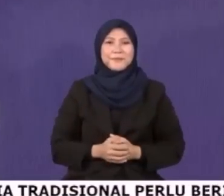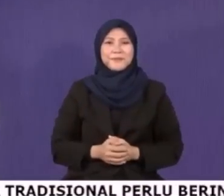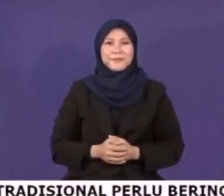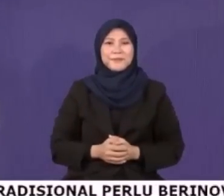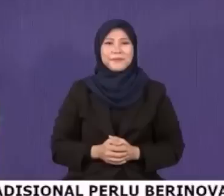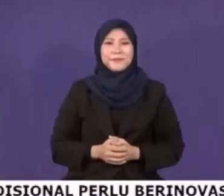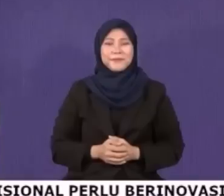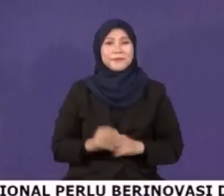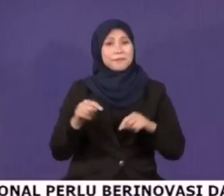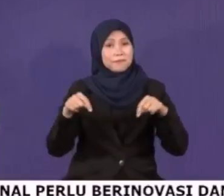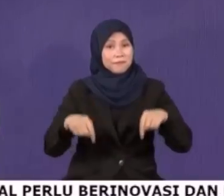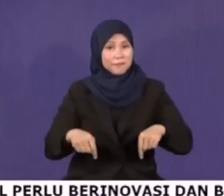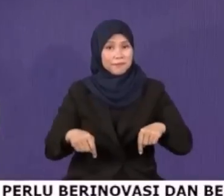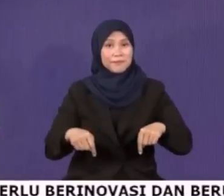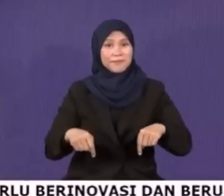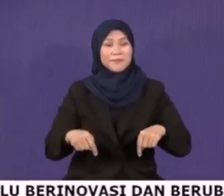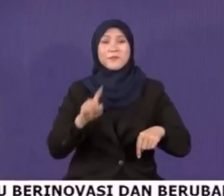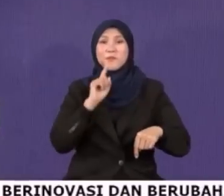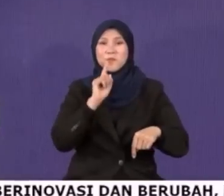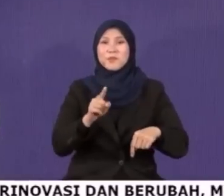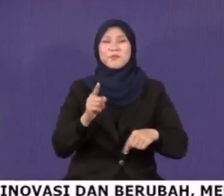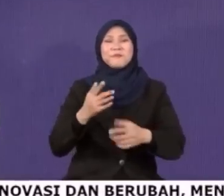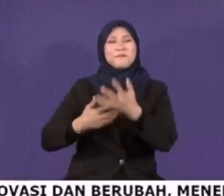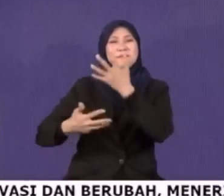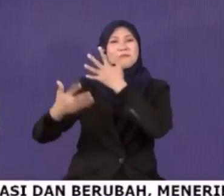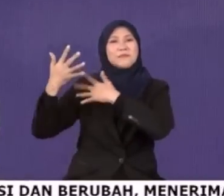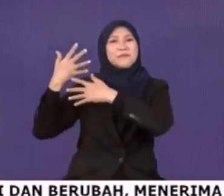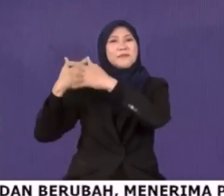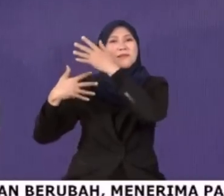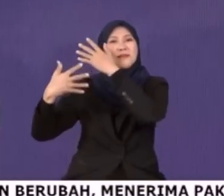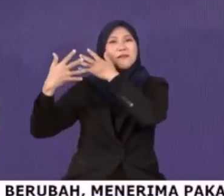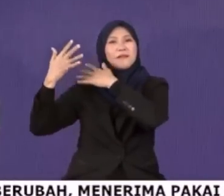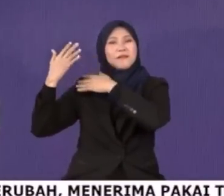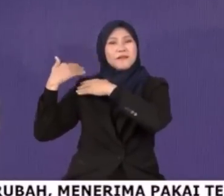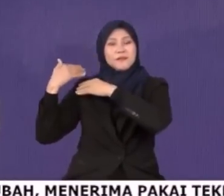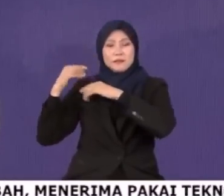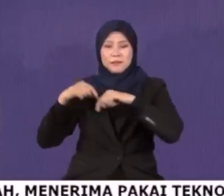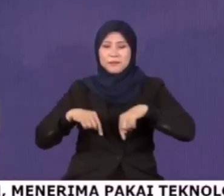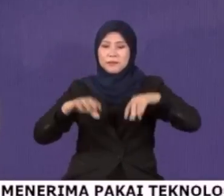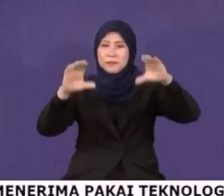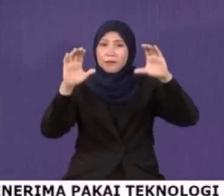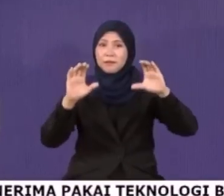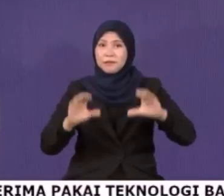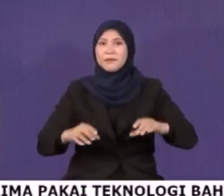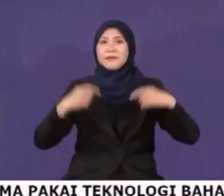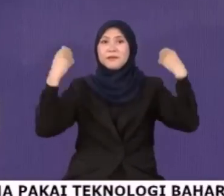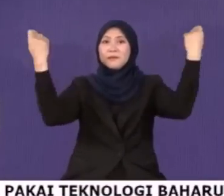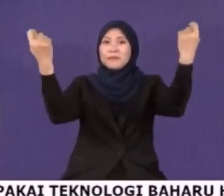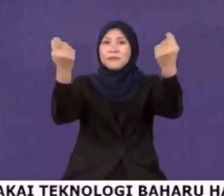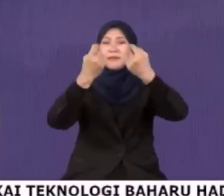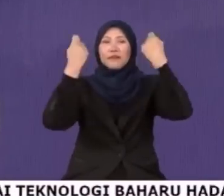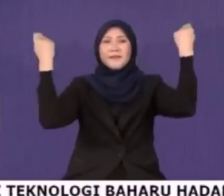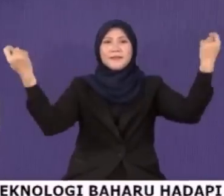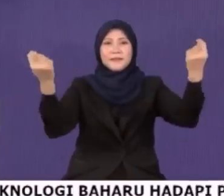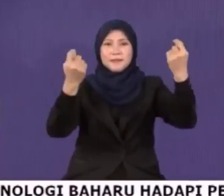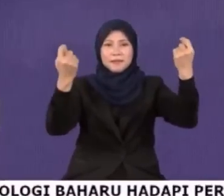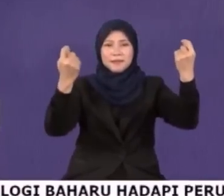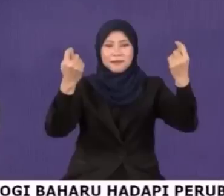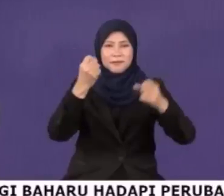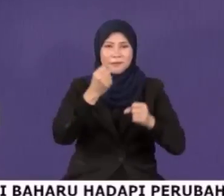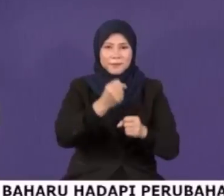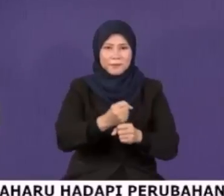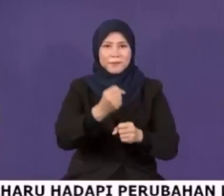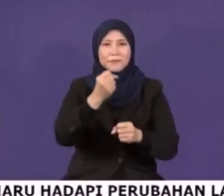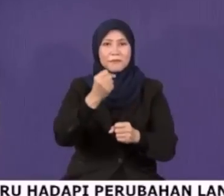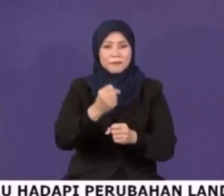hari ini Tentunya bersejarah karena ini cara kita meraihkan satu profession